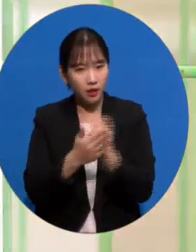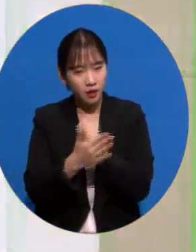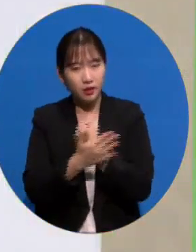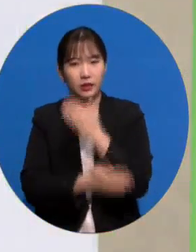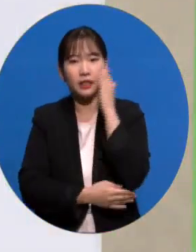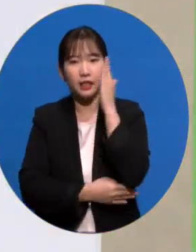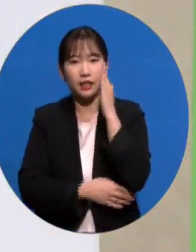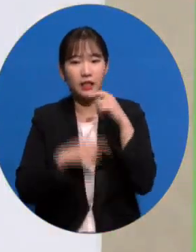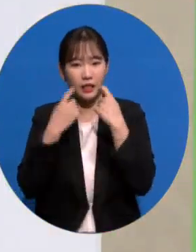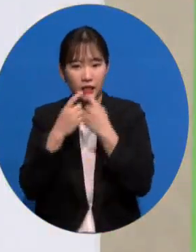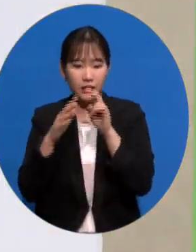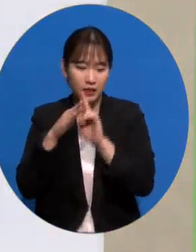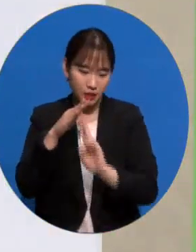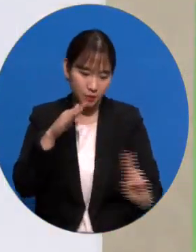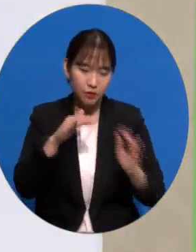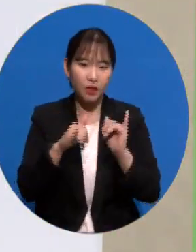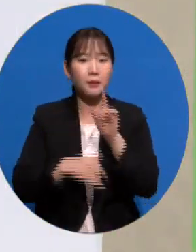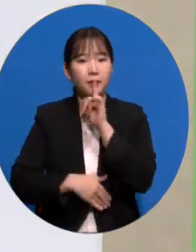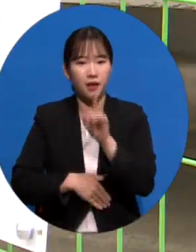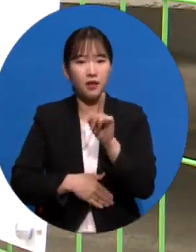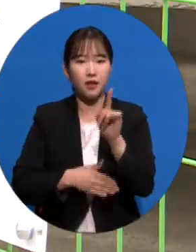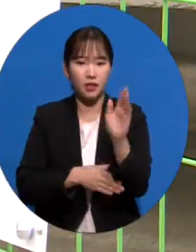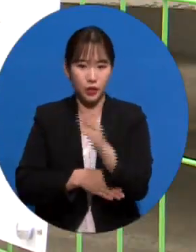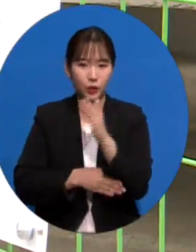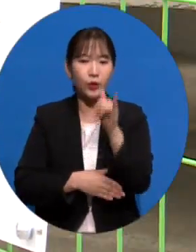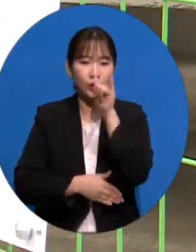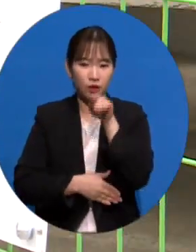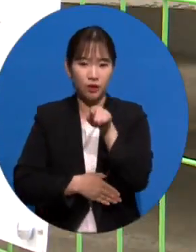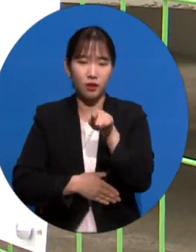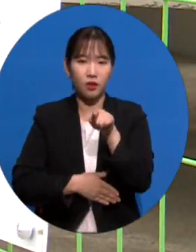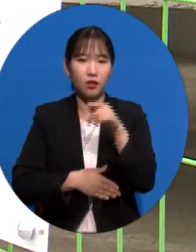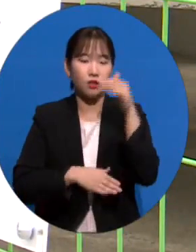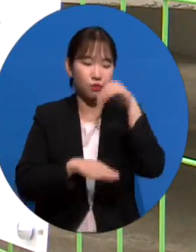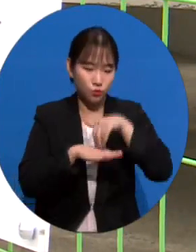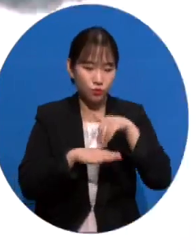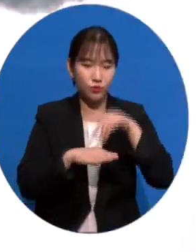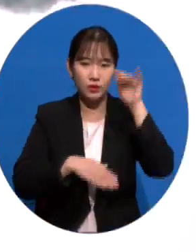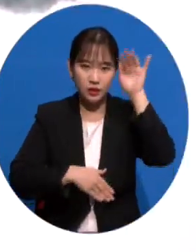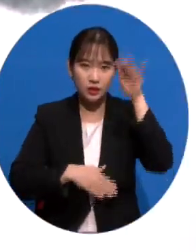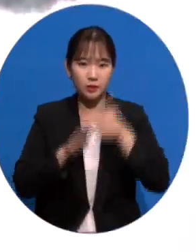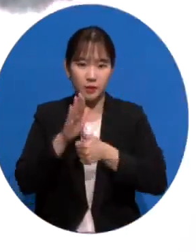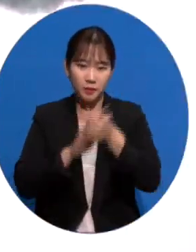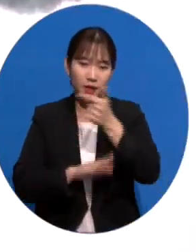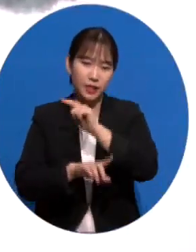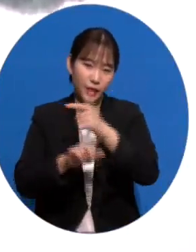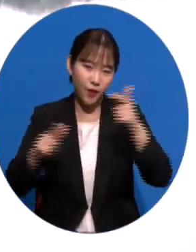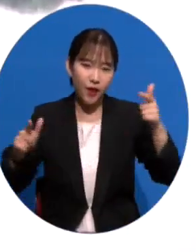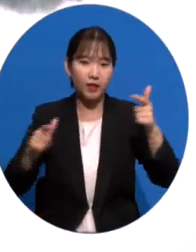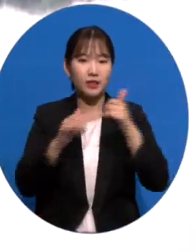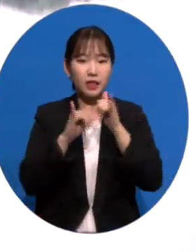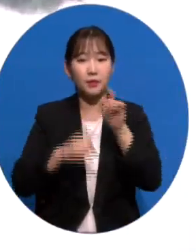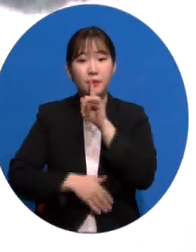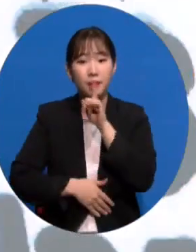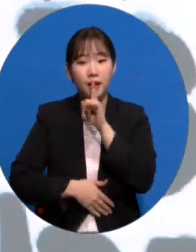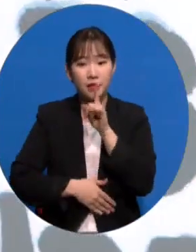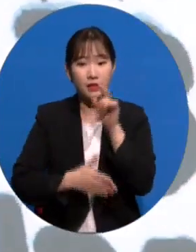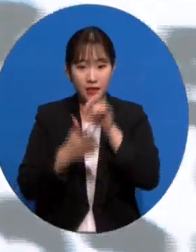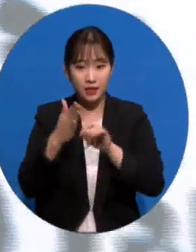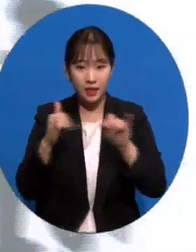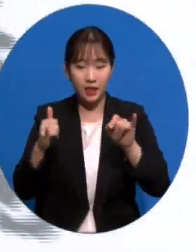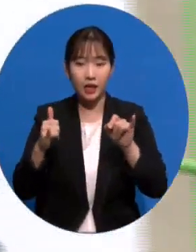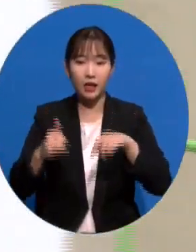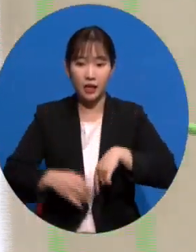털어놓는 민간 잠수사의 말까지. 후회와 그리움, 희망 등 다양한 목소리들을 작가 저마다의